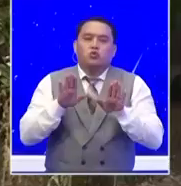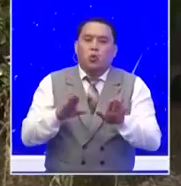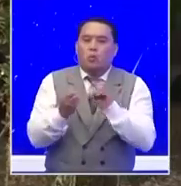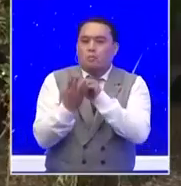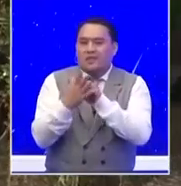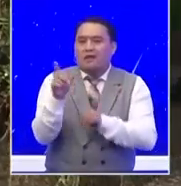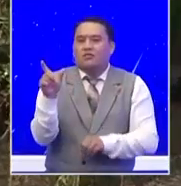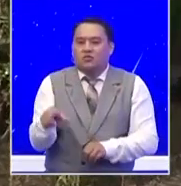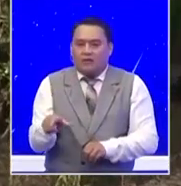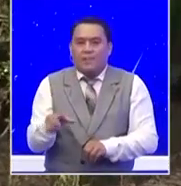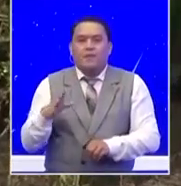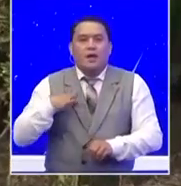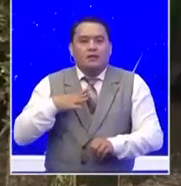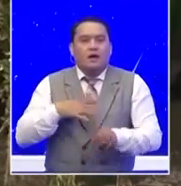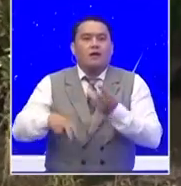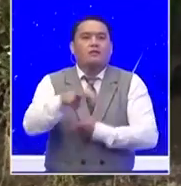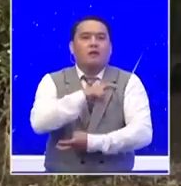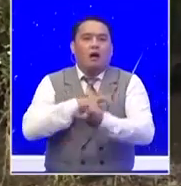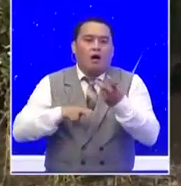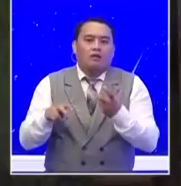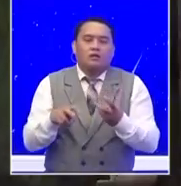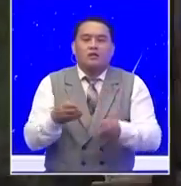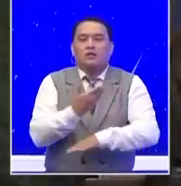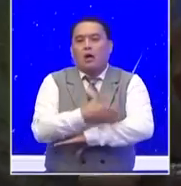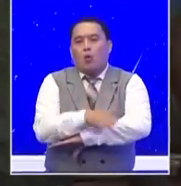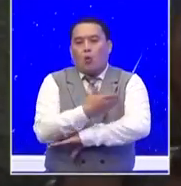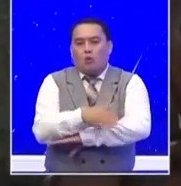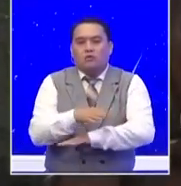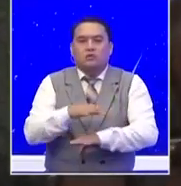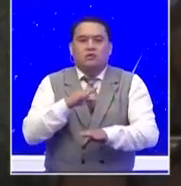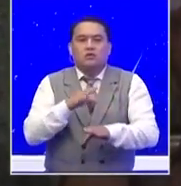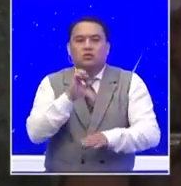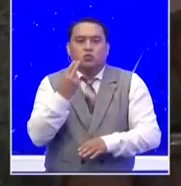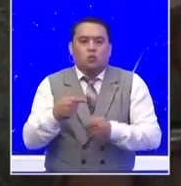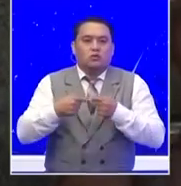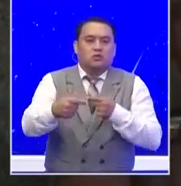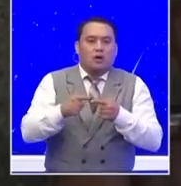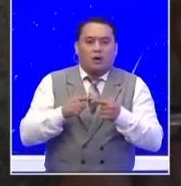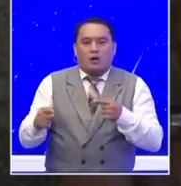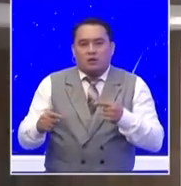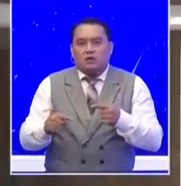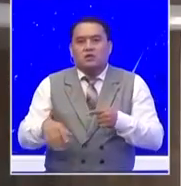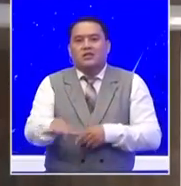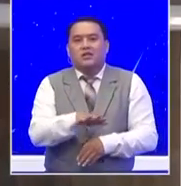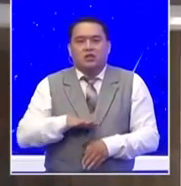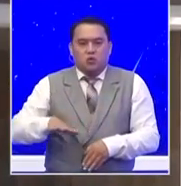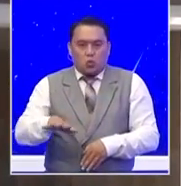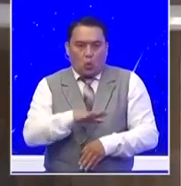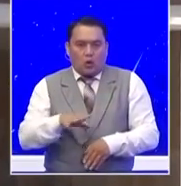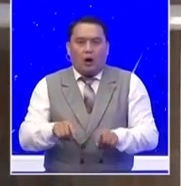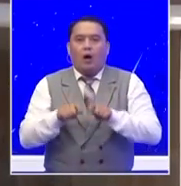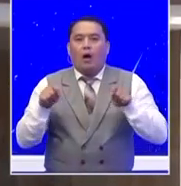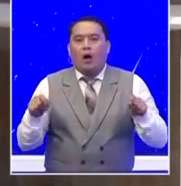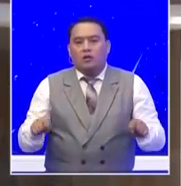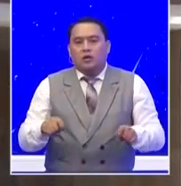более 15 человек, а также аттракционов на открытом воздухе с соблюдением социальной дистанции с разметкой территории. Также открыты